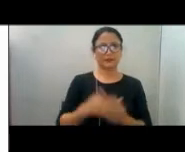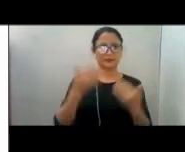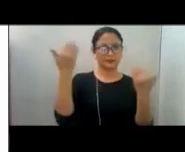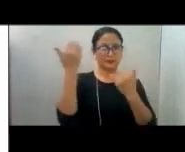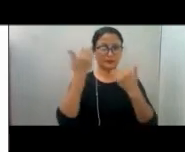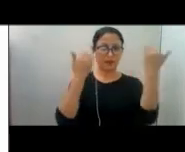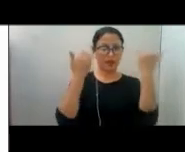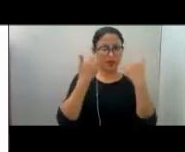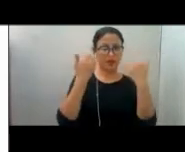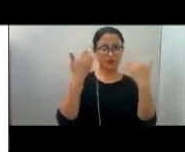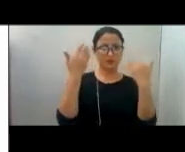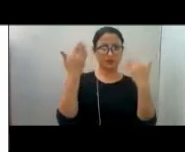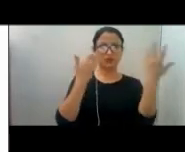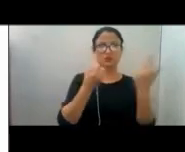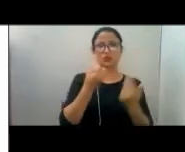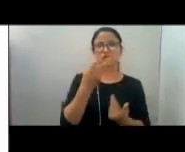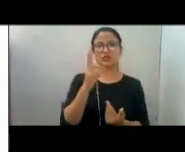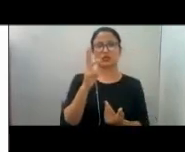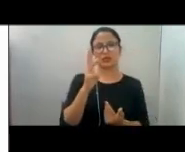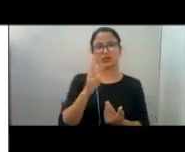चाहिँ कति